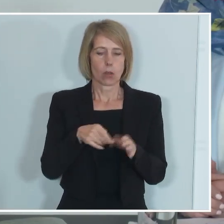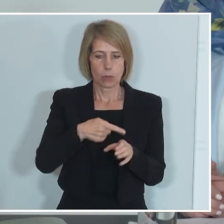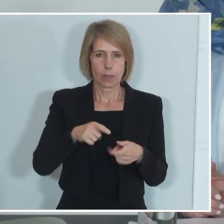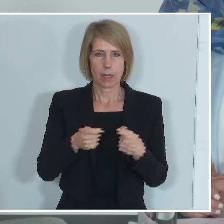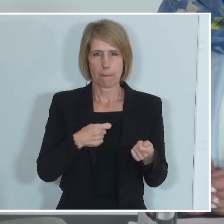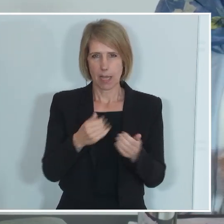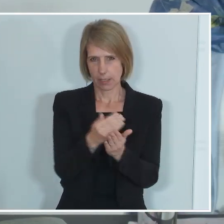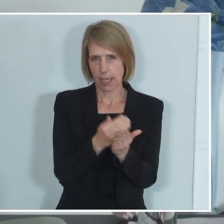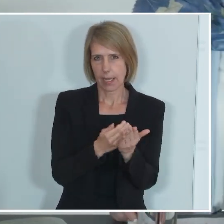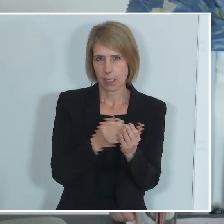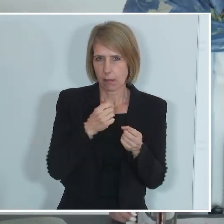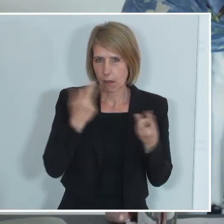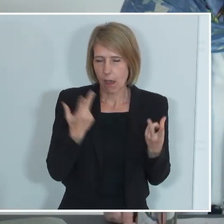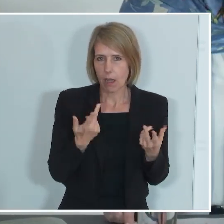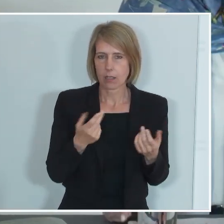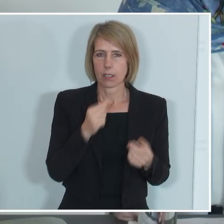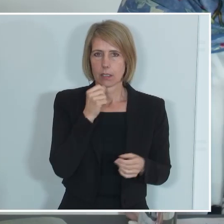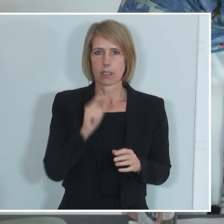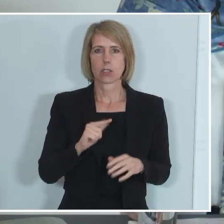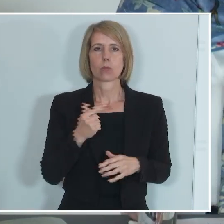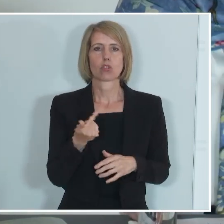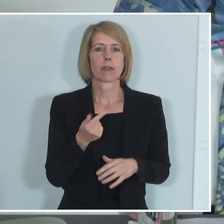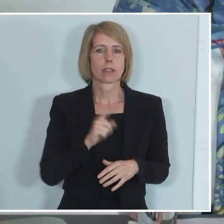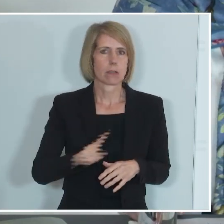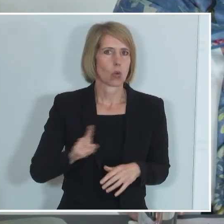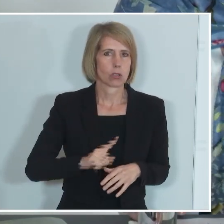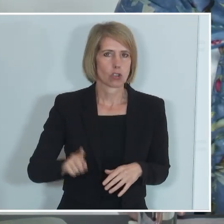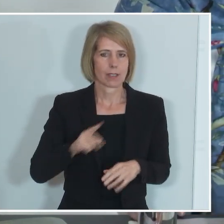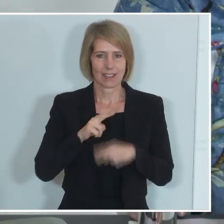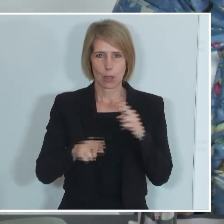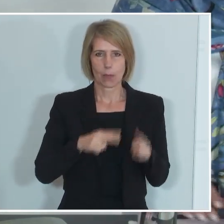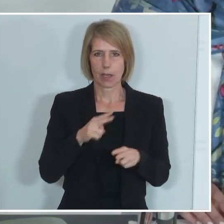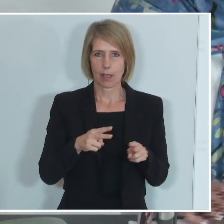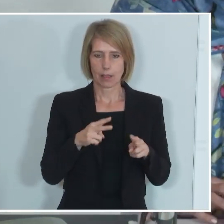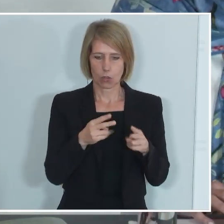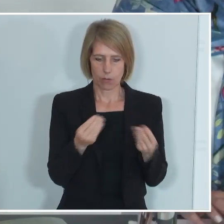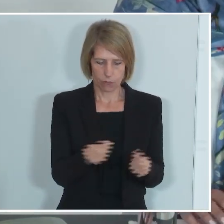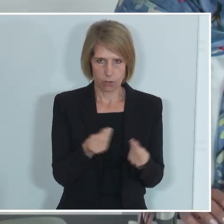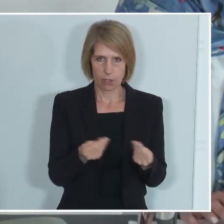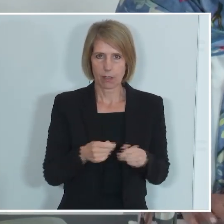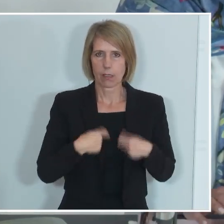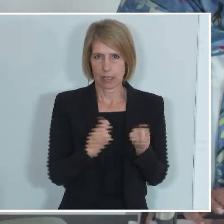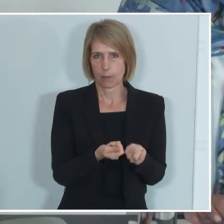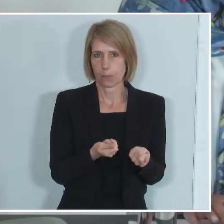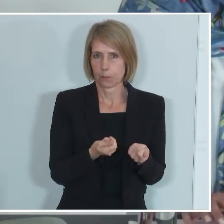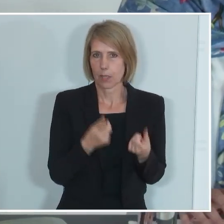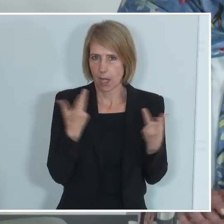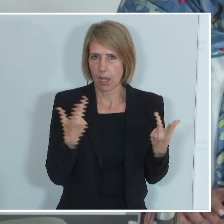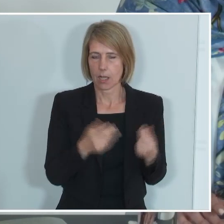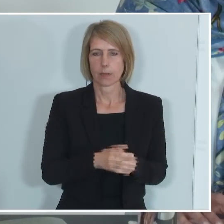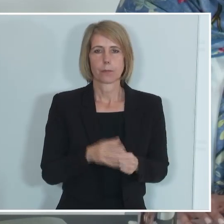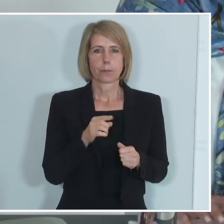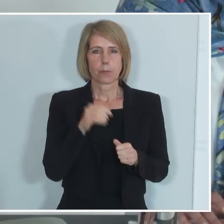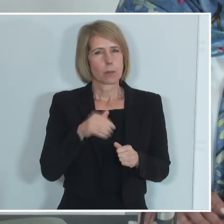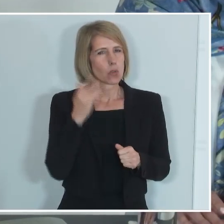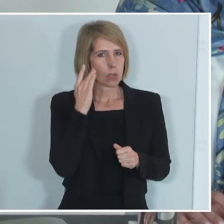auch Sinn und Zweck, dass es nicht 27 unterschiedliche Behandlungen eines Sachstandes gibt. Aber man muss das